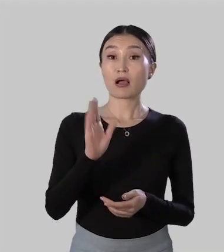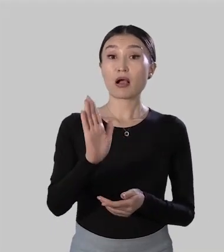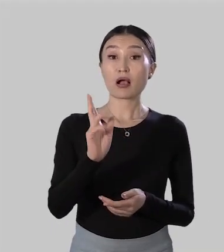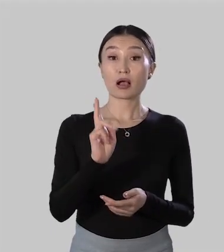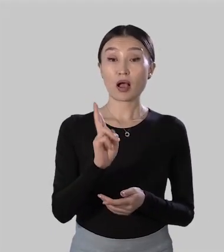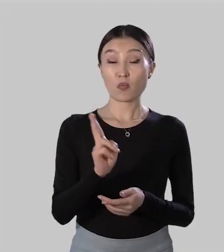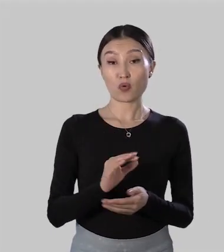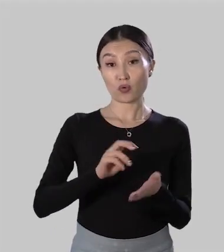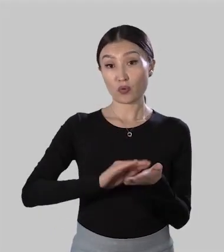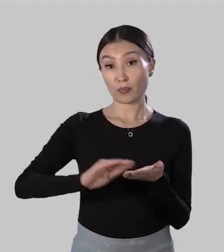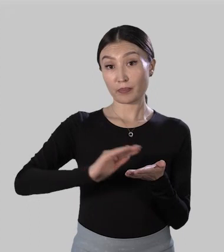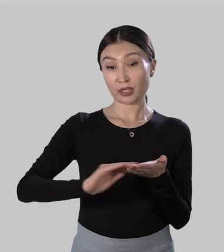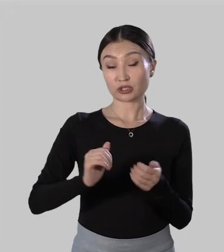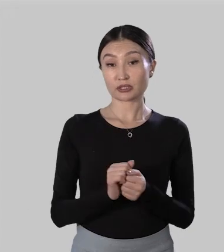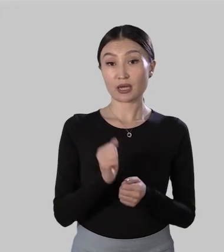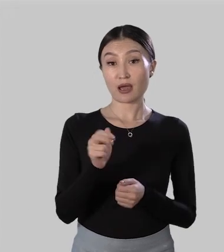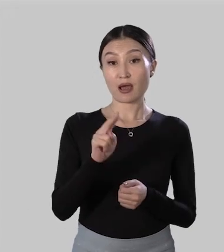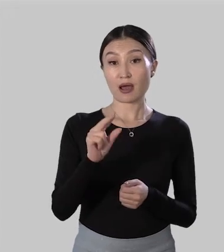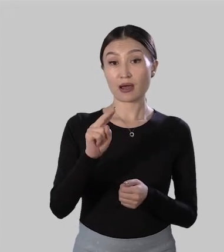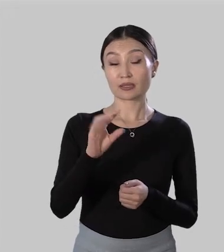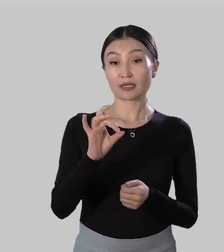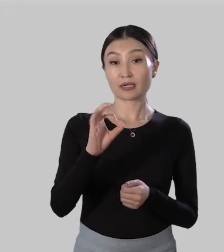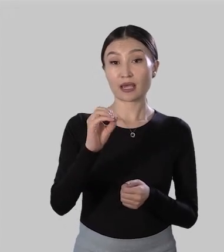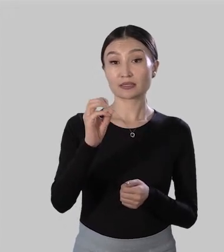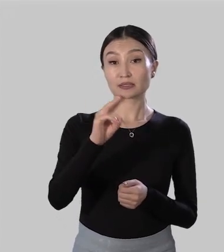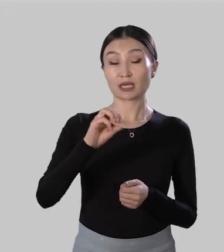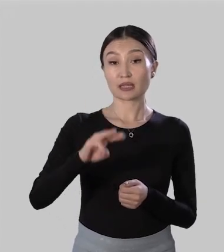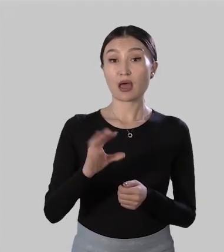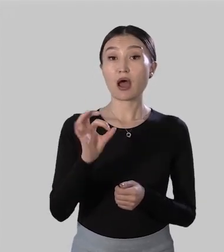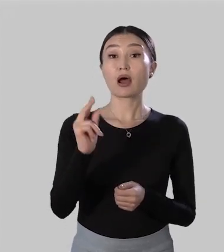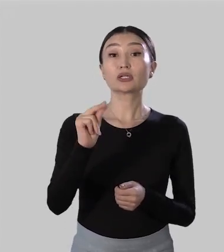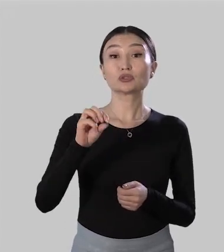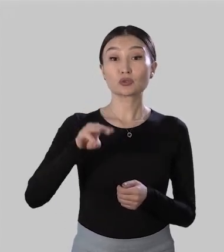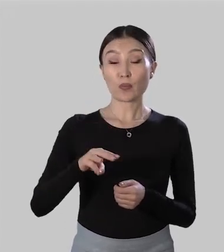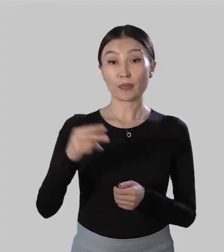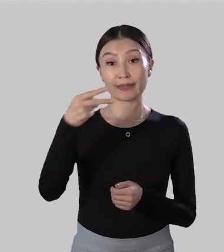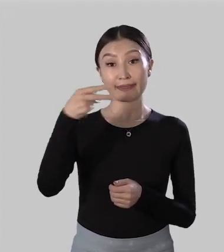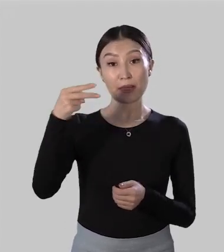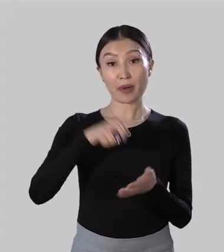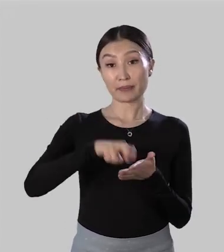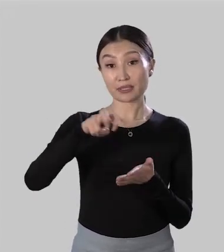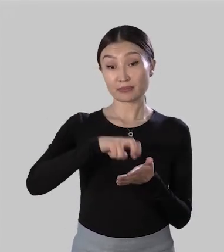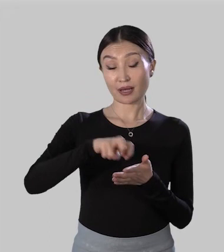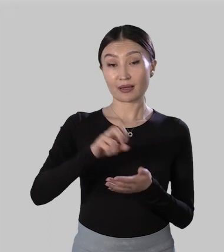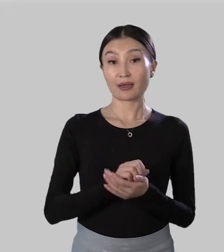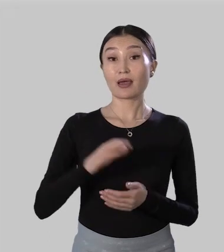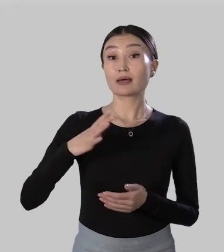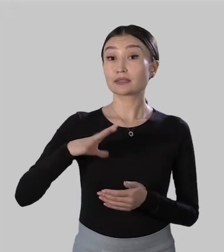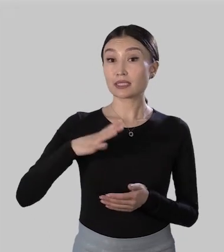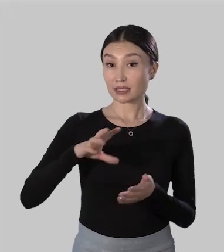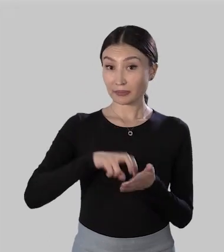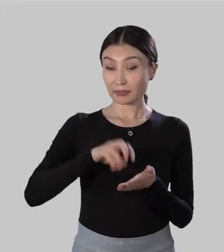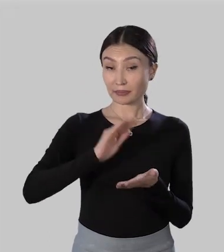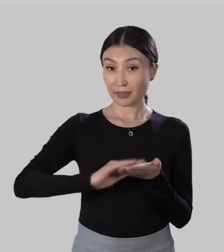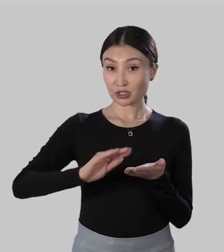Кому пишете? Адресат. О чем пишете? Тема письма.